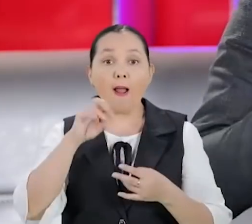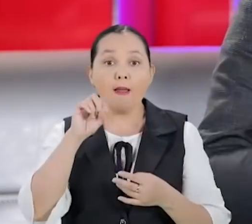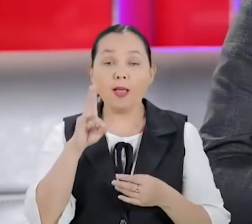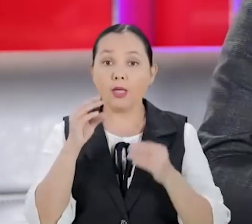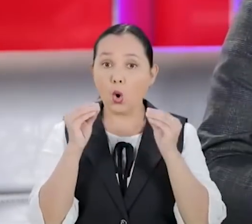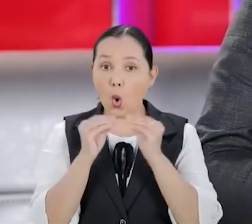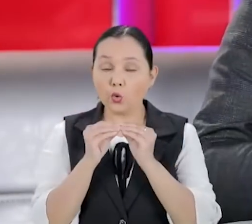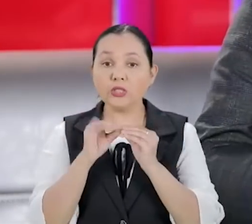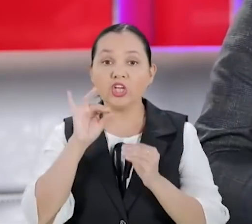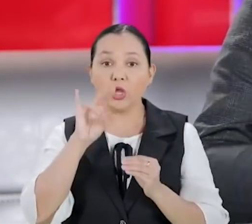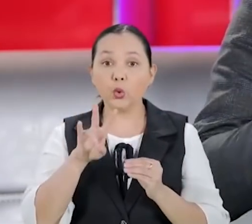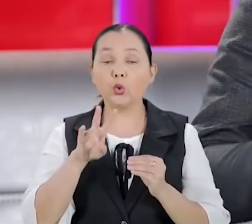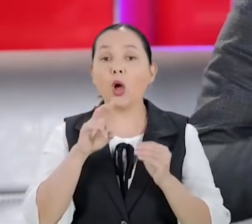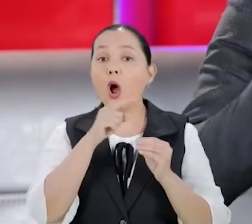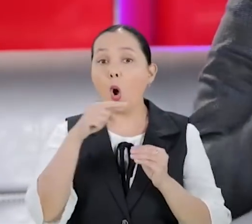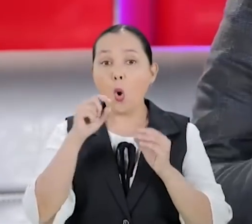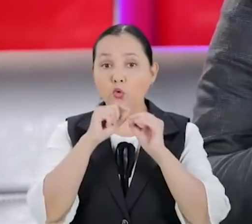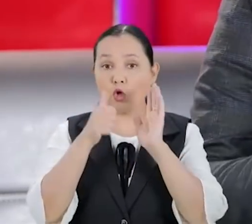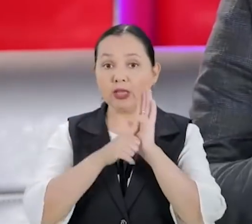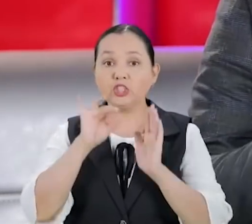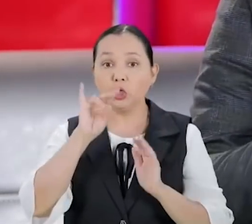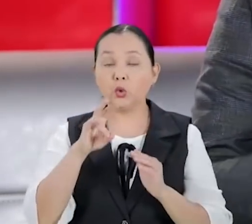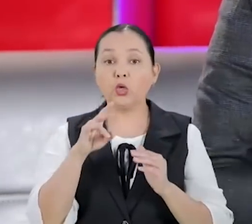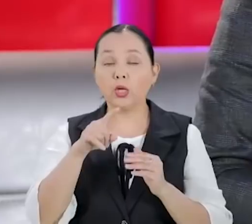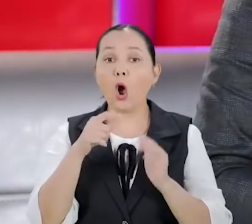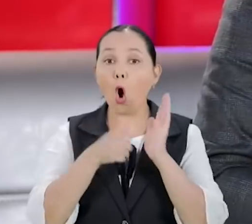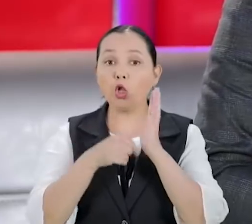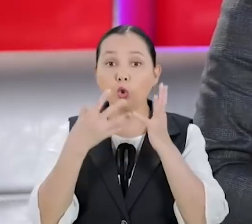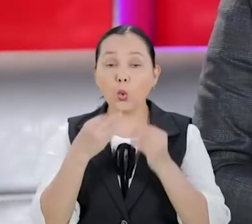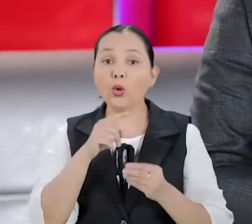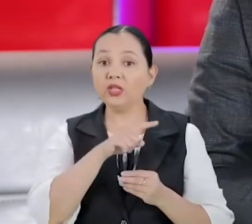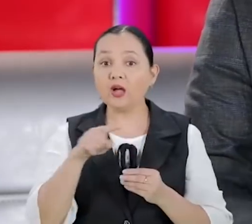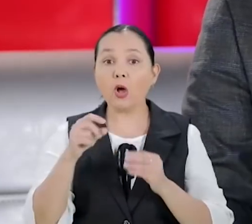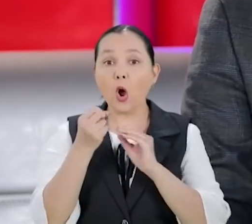Lekin 10-iyundan 16-iyunga qadar 6 kun davomida